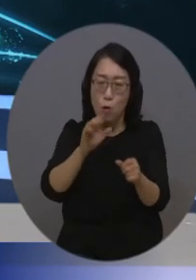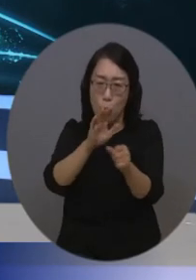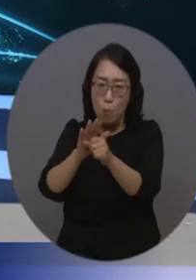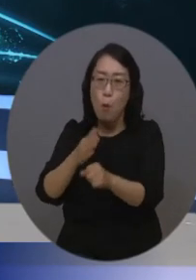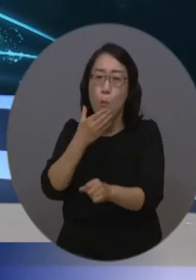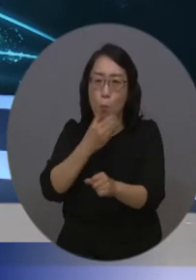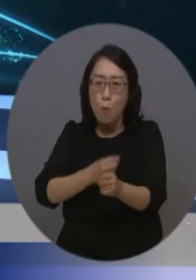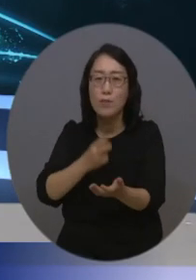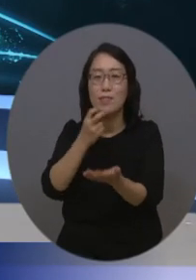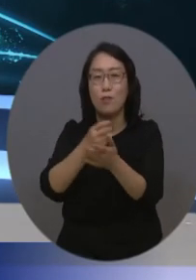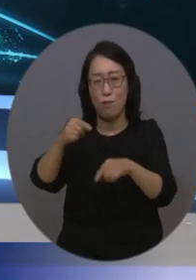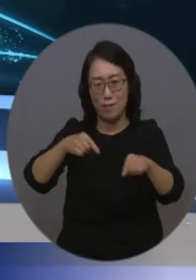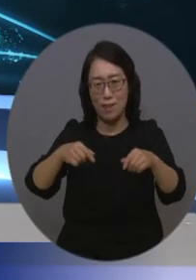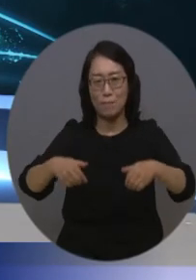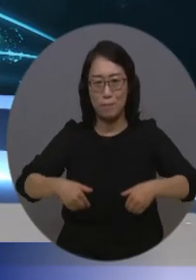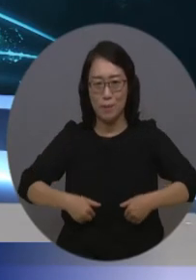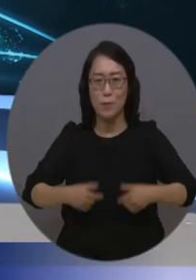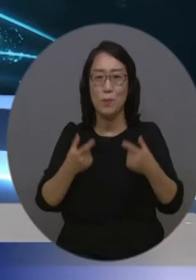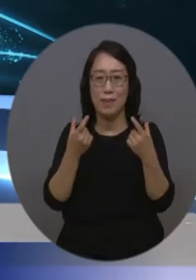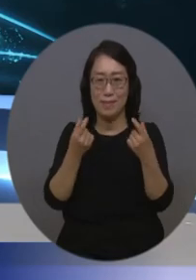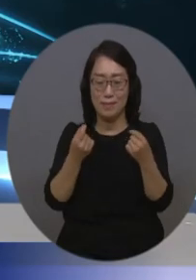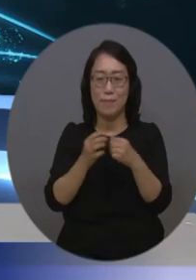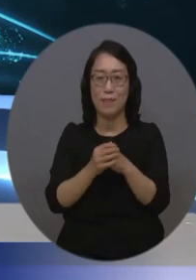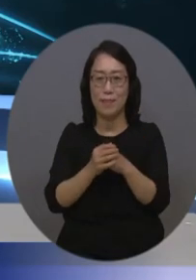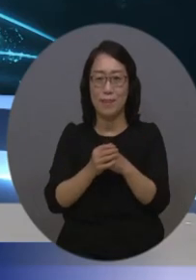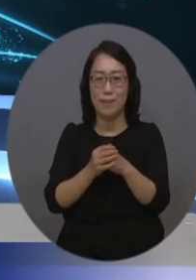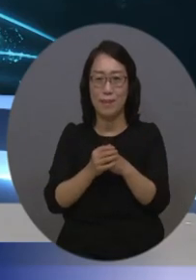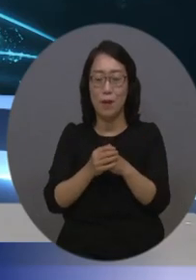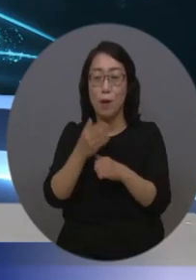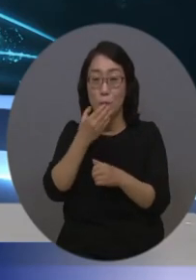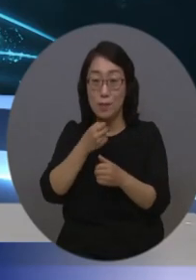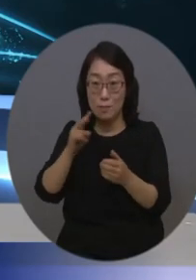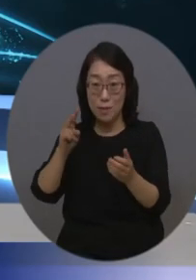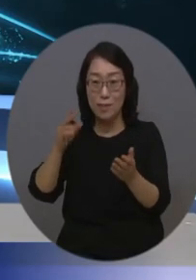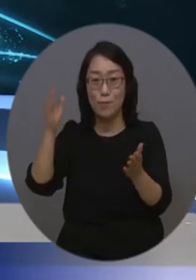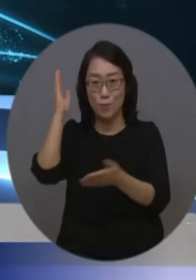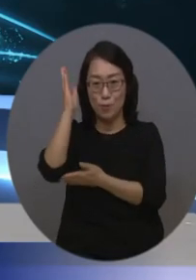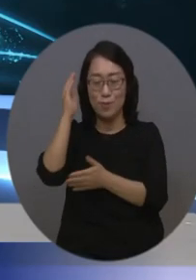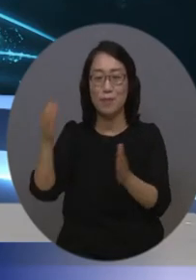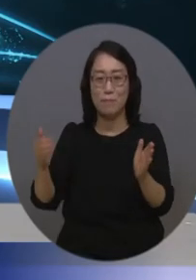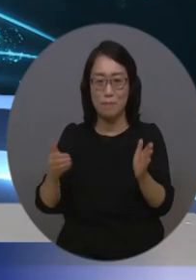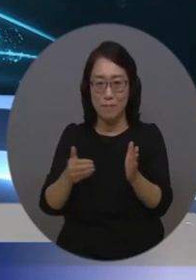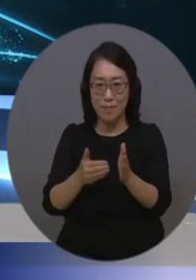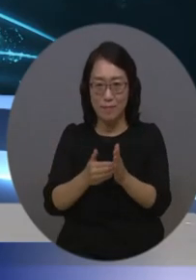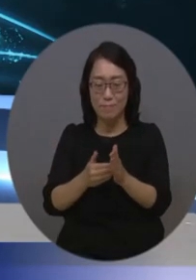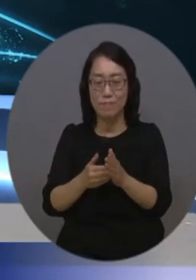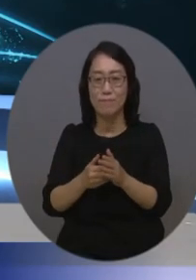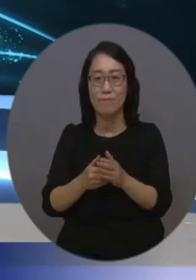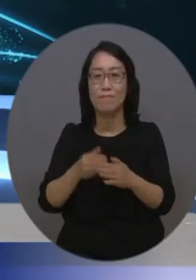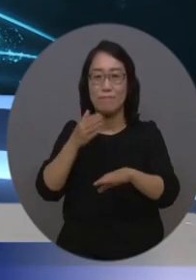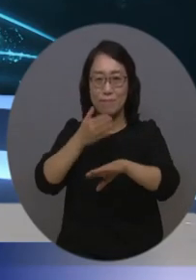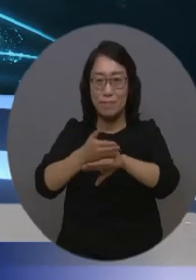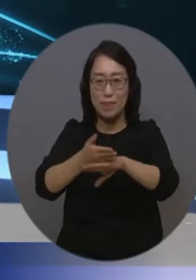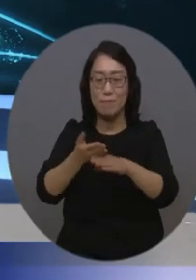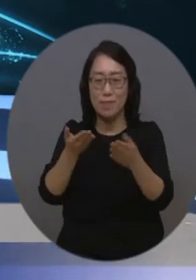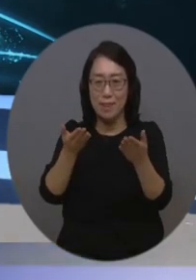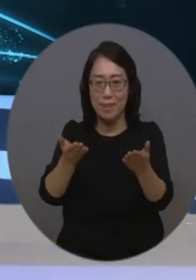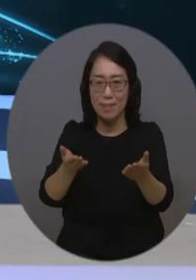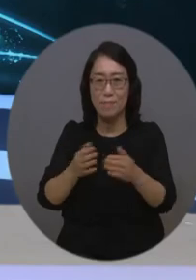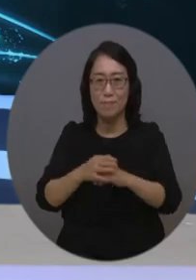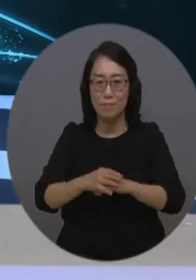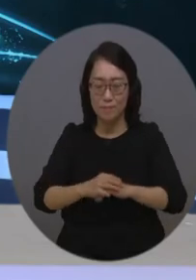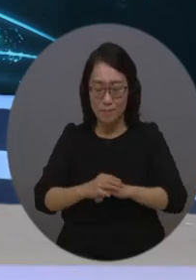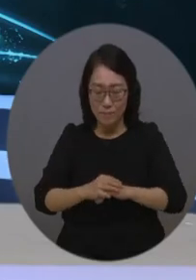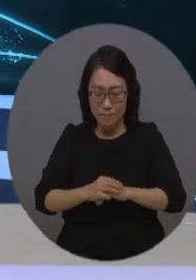노인복지 정책 마련이 필요해 보입니다. 이상 복지TV 뉴스를 마칩니다. 시청해주신 여러분 고맙습니다.